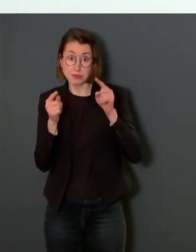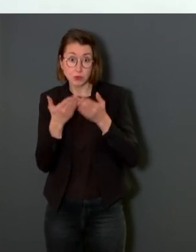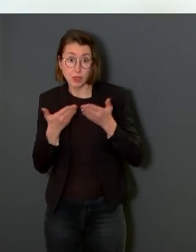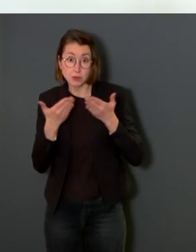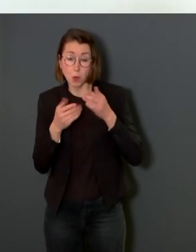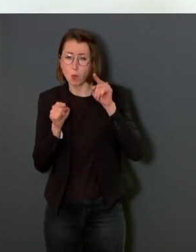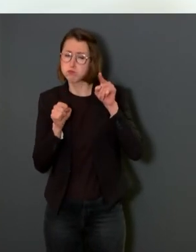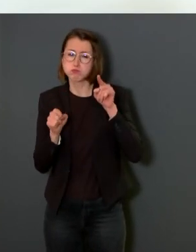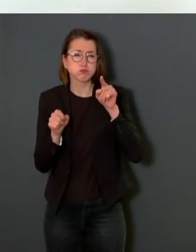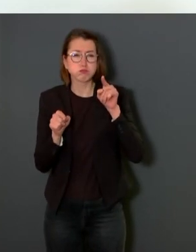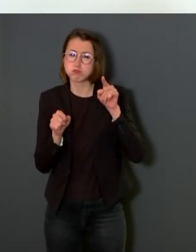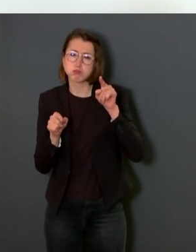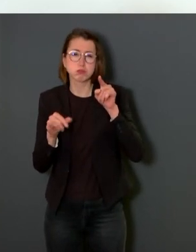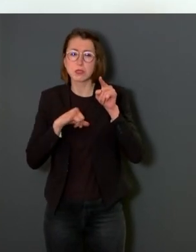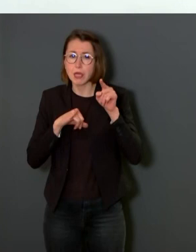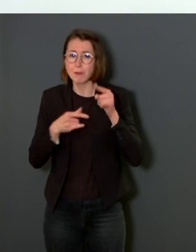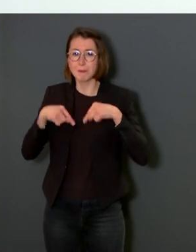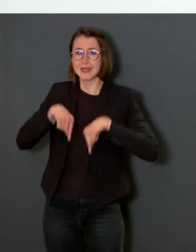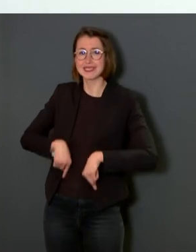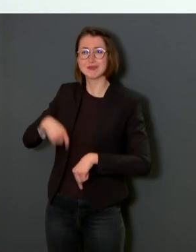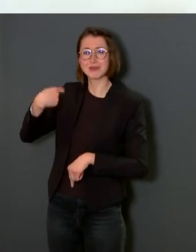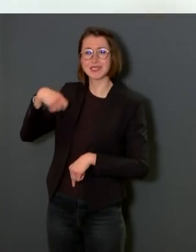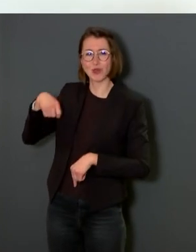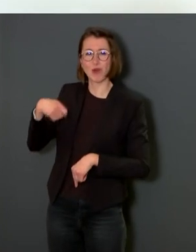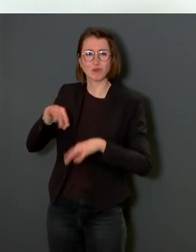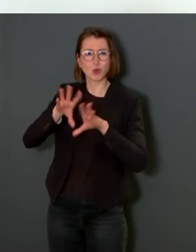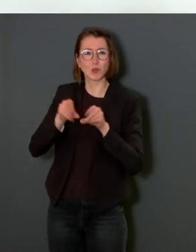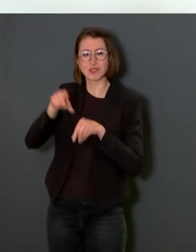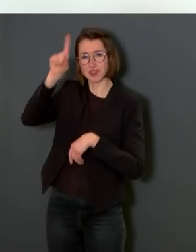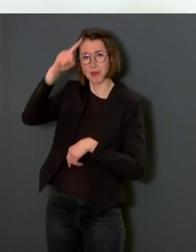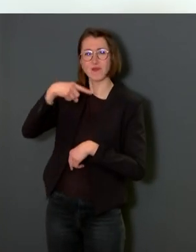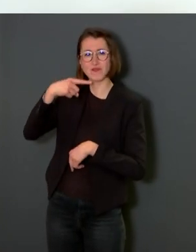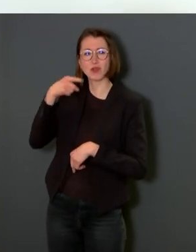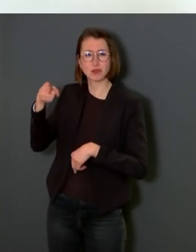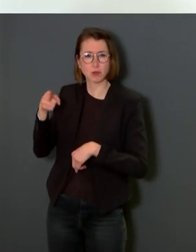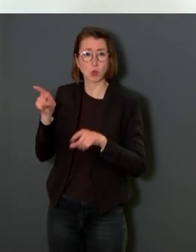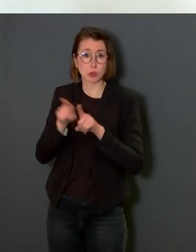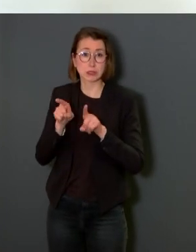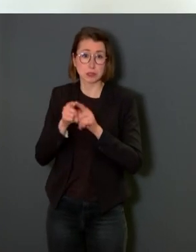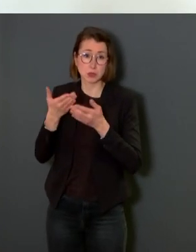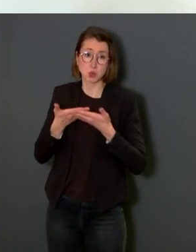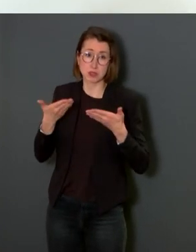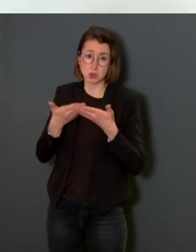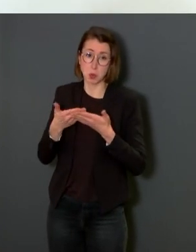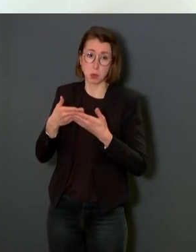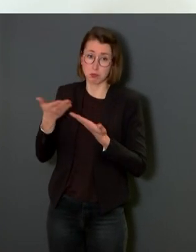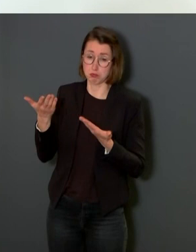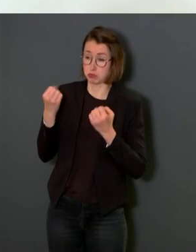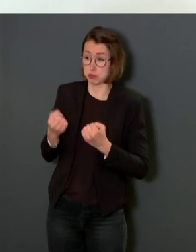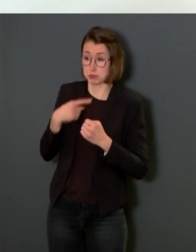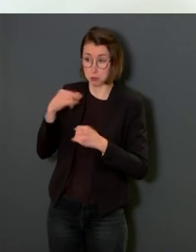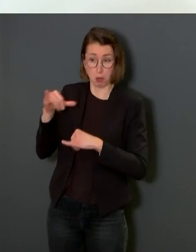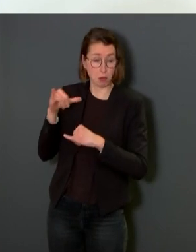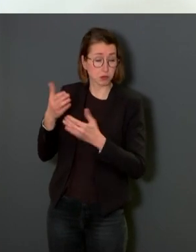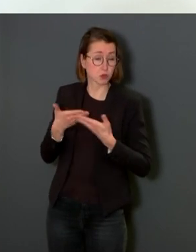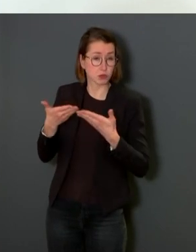communauté germanophone peut le dire également, puisqu'il est, je pense, dans la même situation que nous. Alors, nous